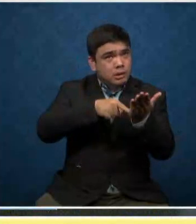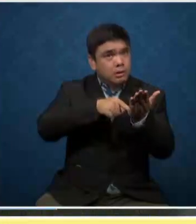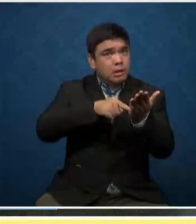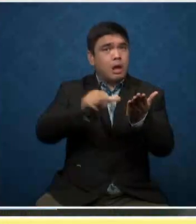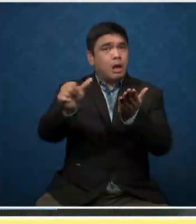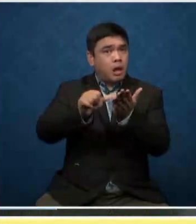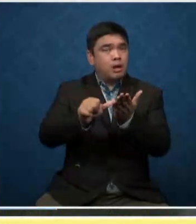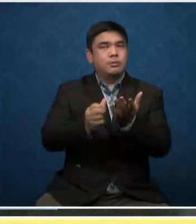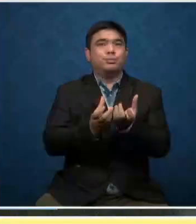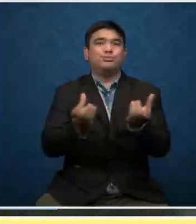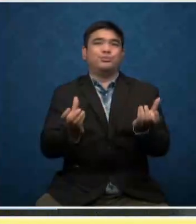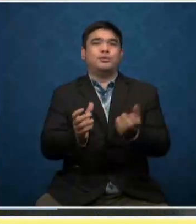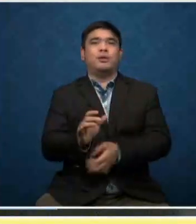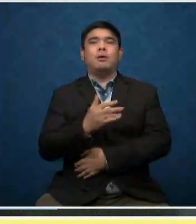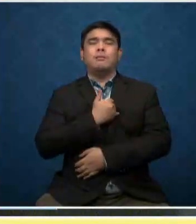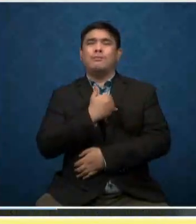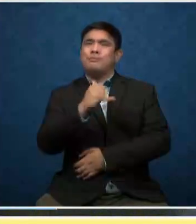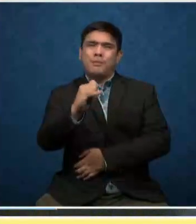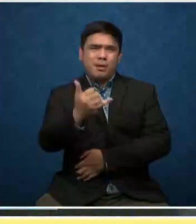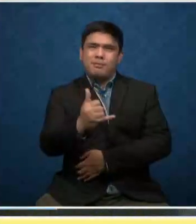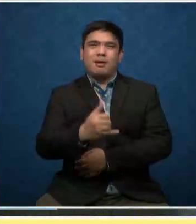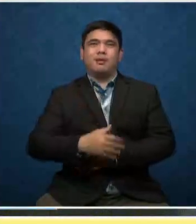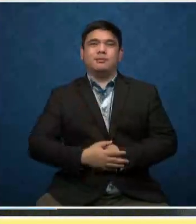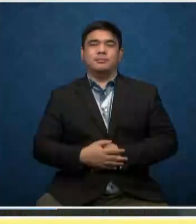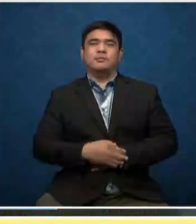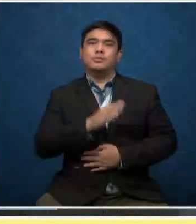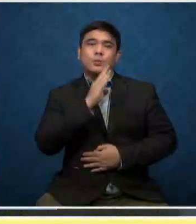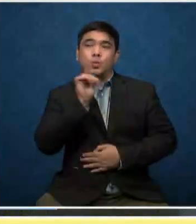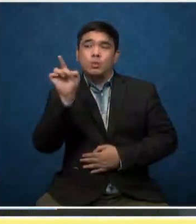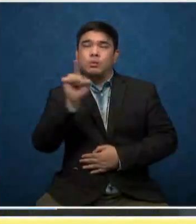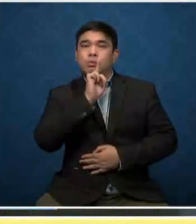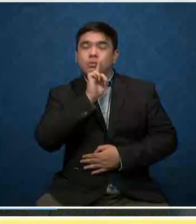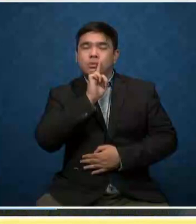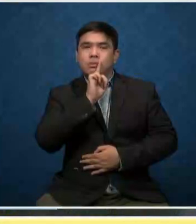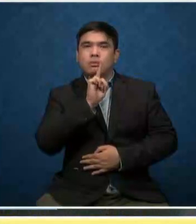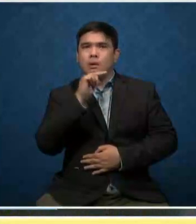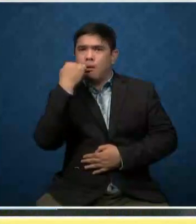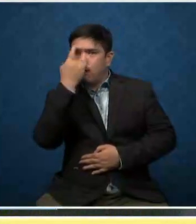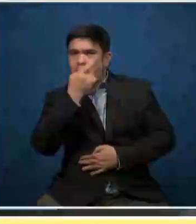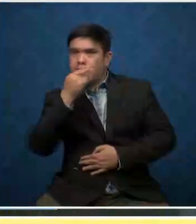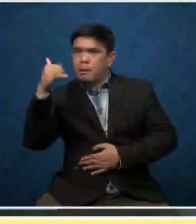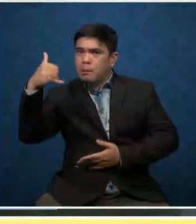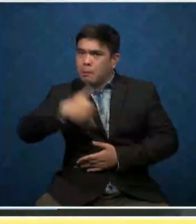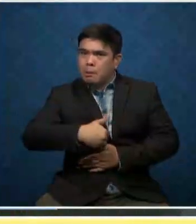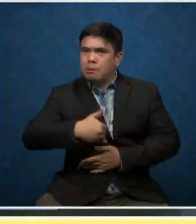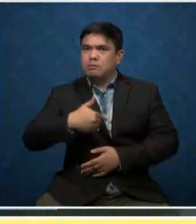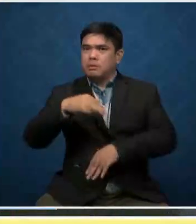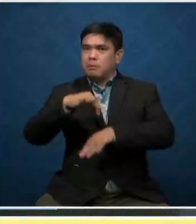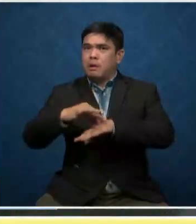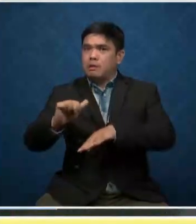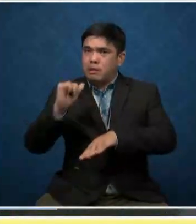รัฐธรรมนูญเนี่ยมันยังมีความไม่แน่นอนสูงอยู่เพราะเราก็ยังไม่รู้ว่าใครจะกลับเข้ามาได้เป็นส.ส